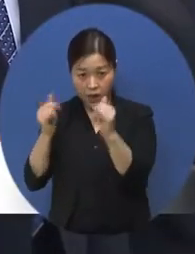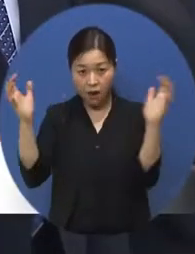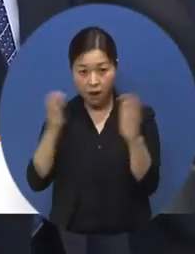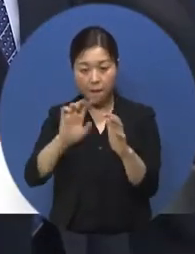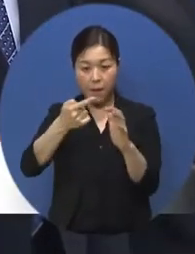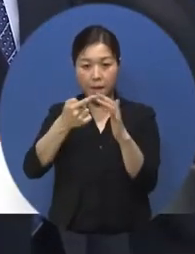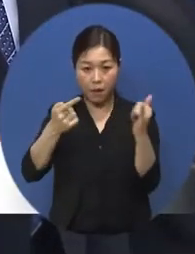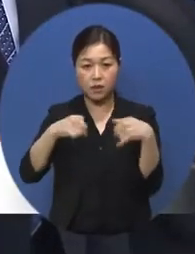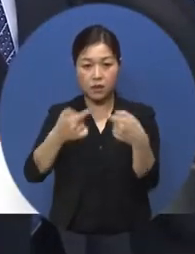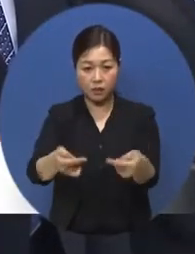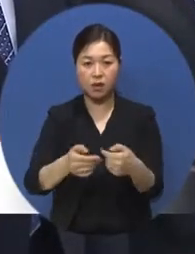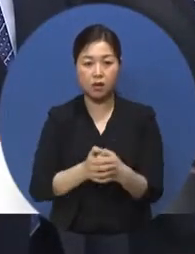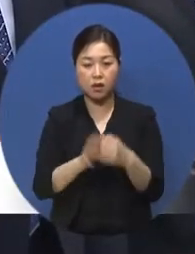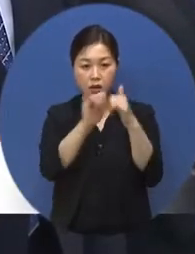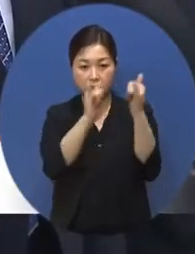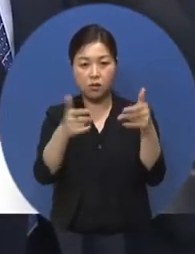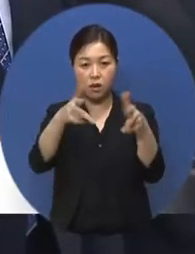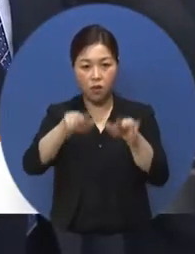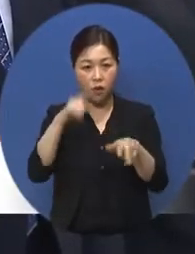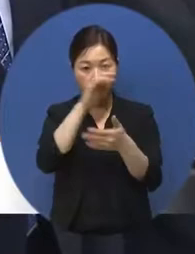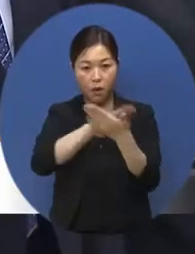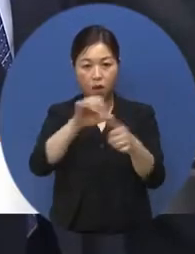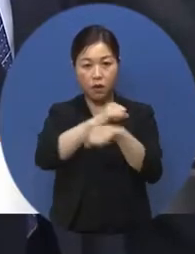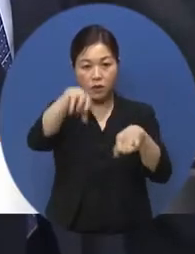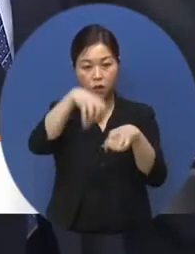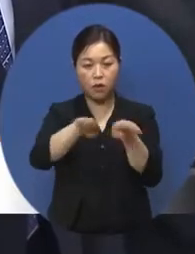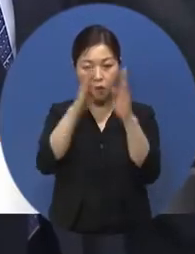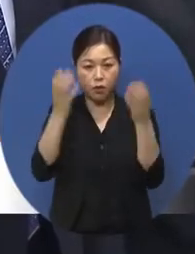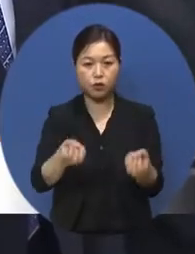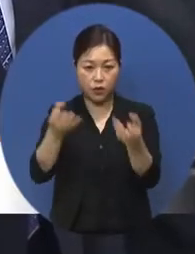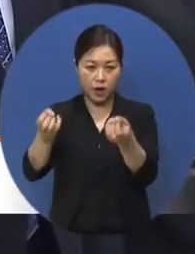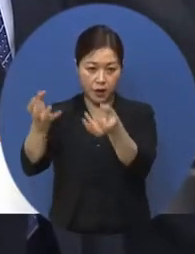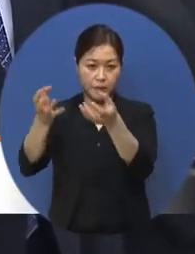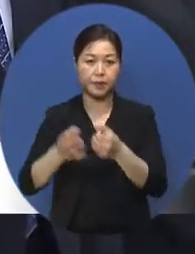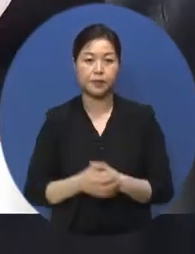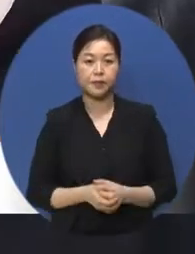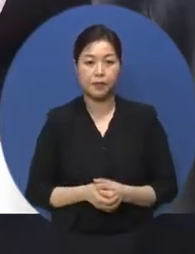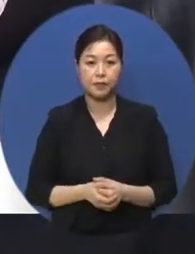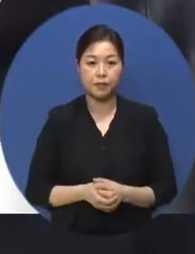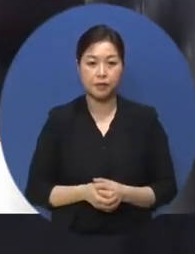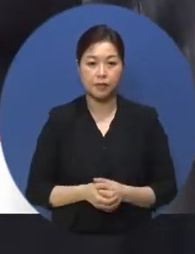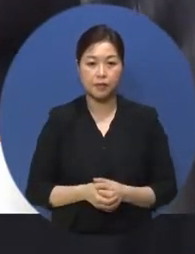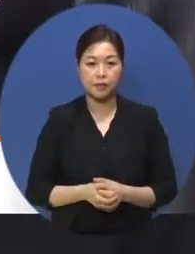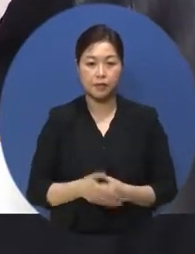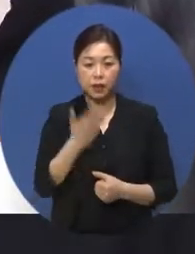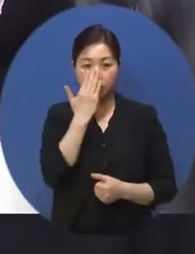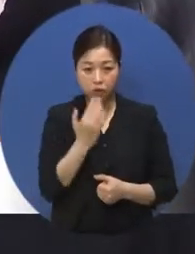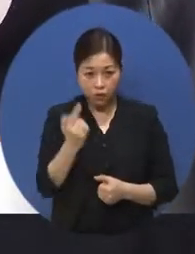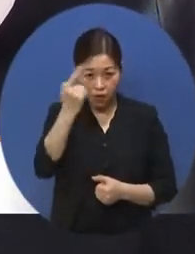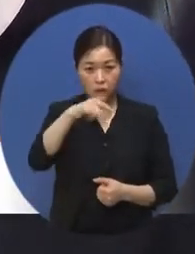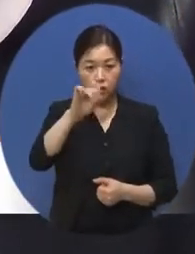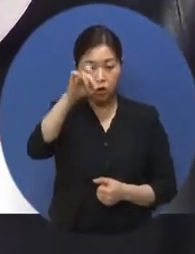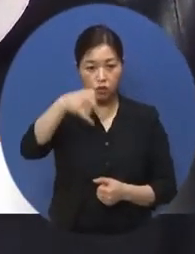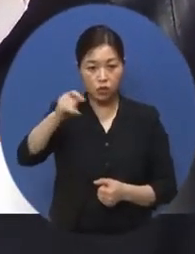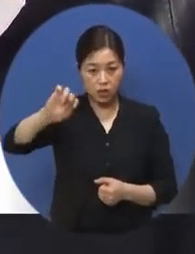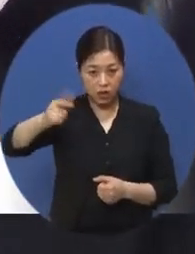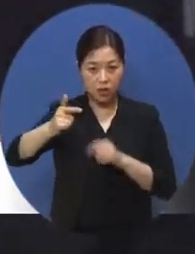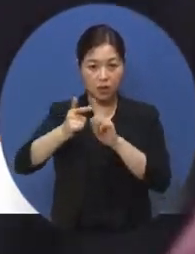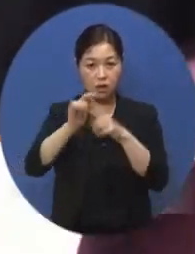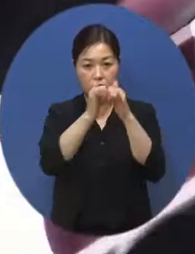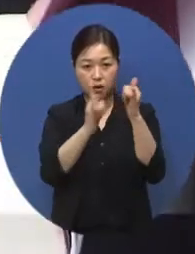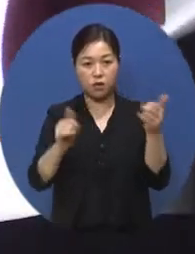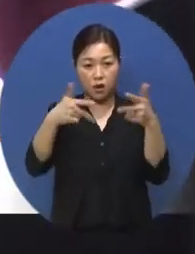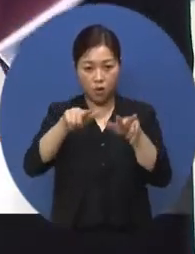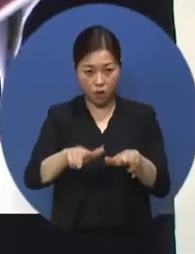참석해 역사공원 평화광장 의 게장을 축하했습니다 순천 정유재란 역사공원 평화광장 은